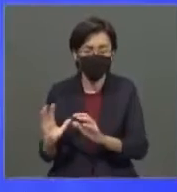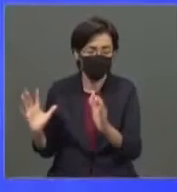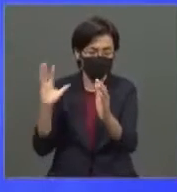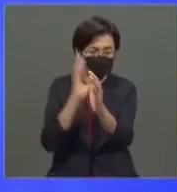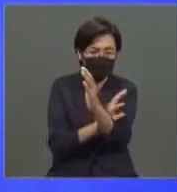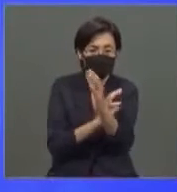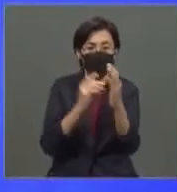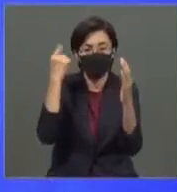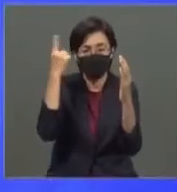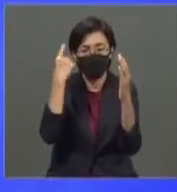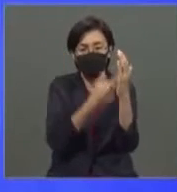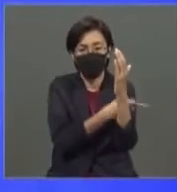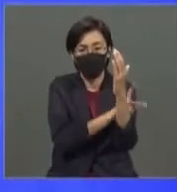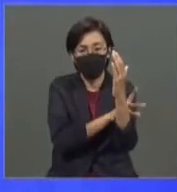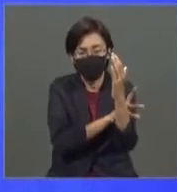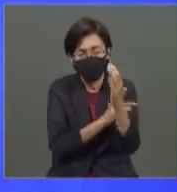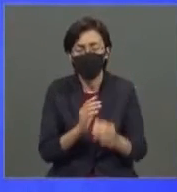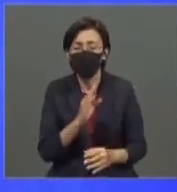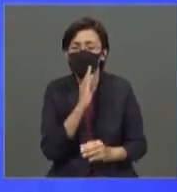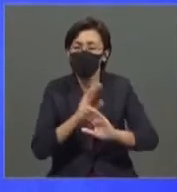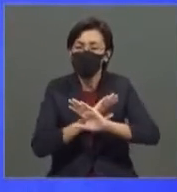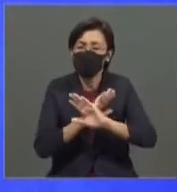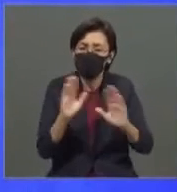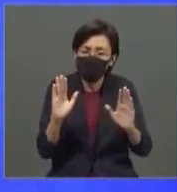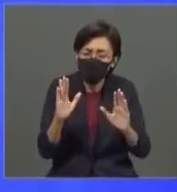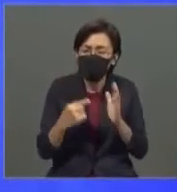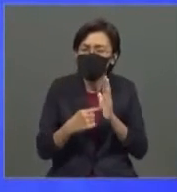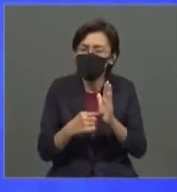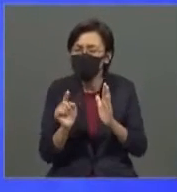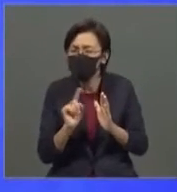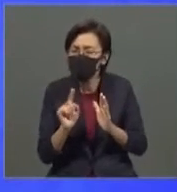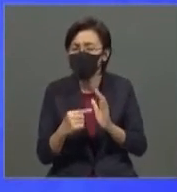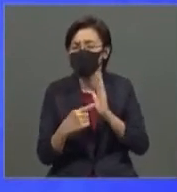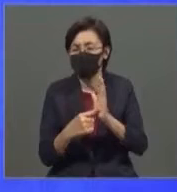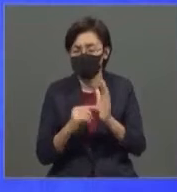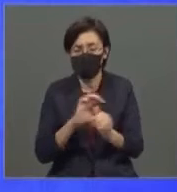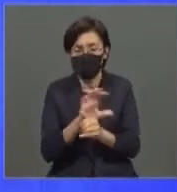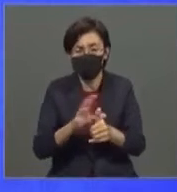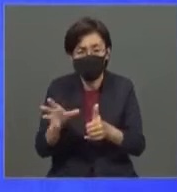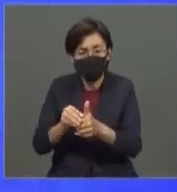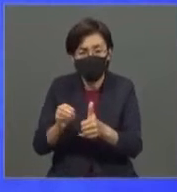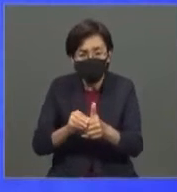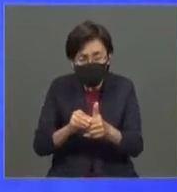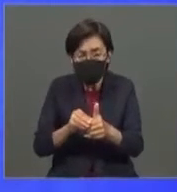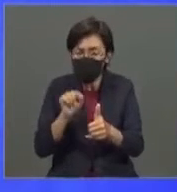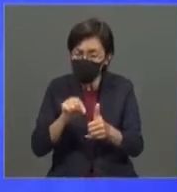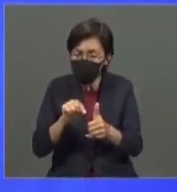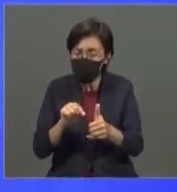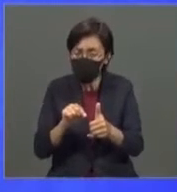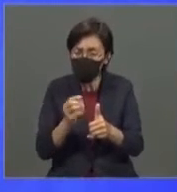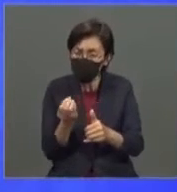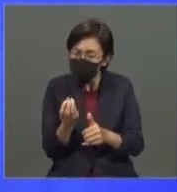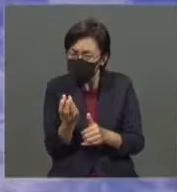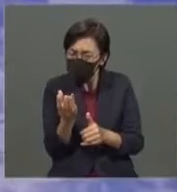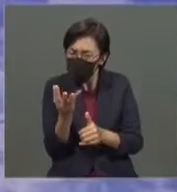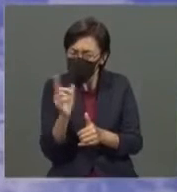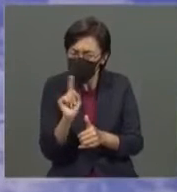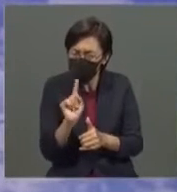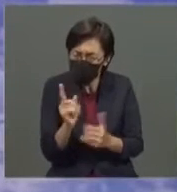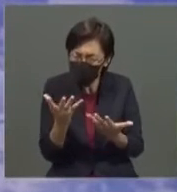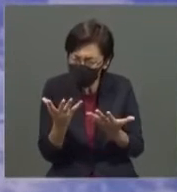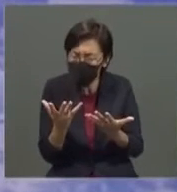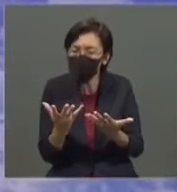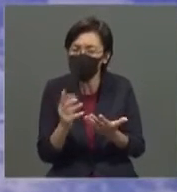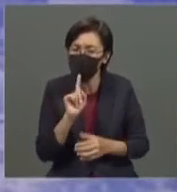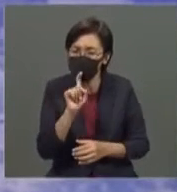บ้างที่จะเป็นเงื่อนไขให้มีการยกเลิกยกตัวอย่างเช่นจำนวนผู้ติดเชื้อเนี่ยจะเป็นเงื่อนไขหรือเปล่าคะ